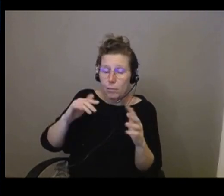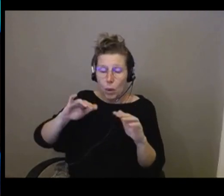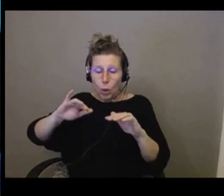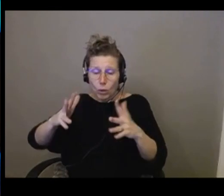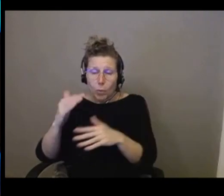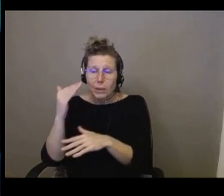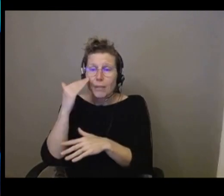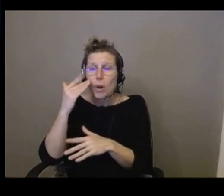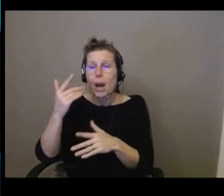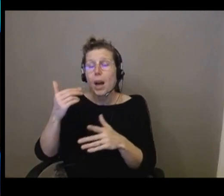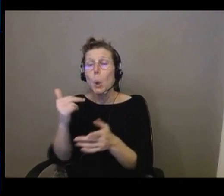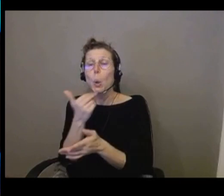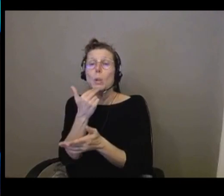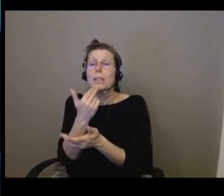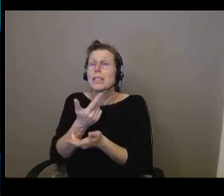indépendamment des